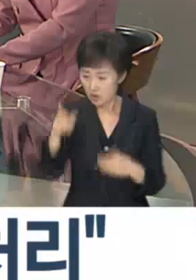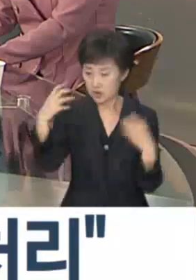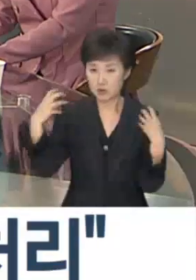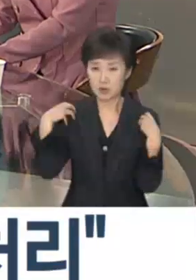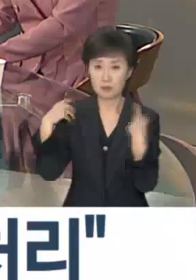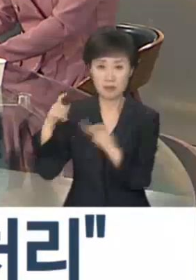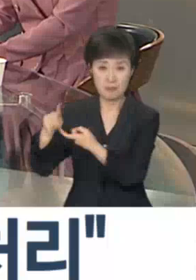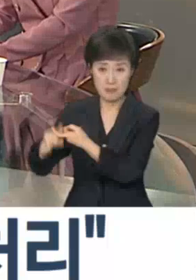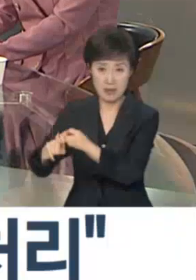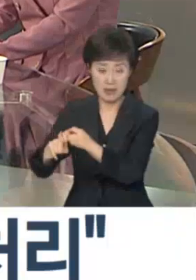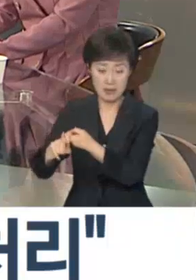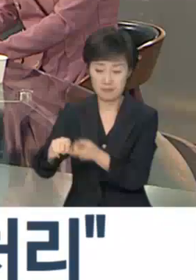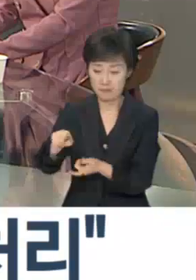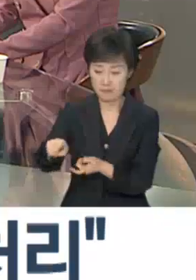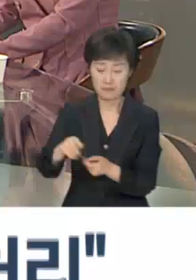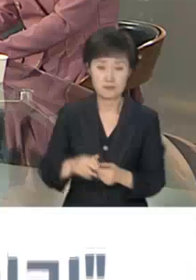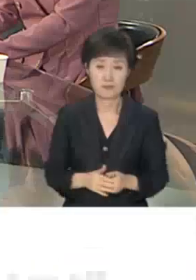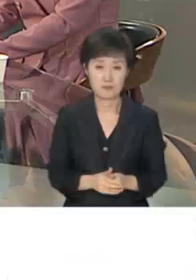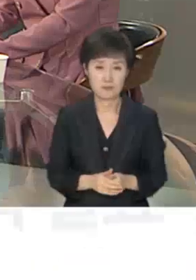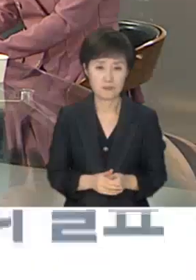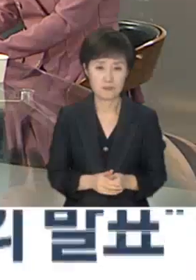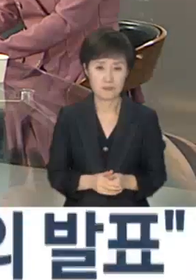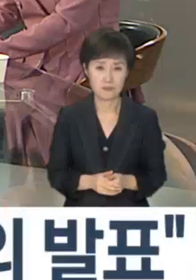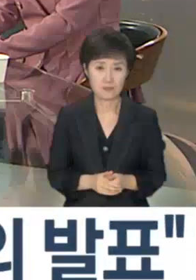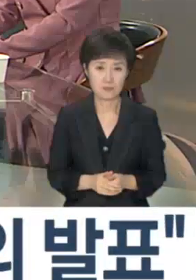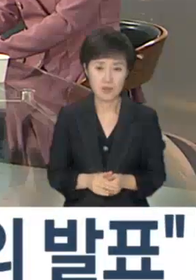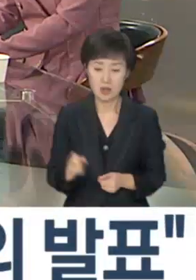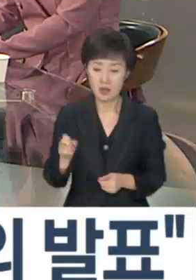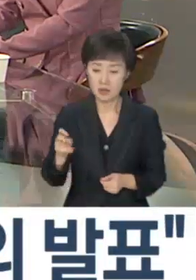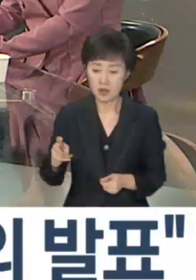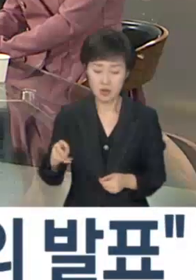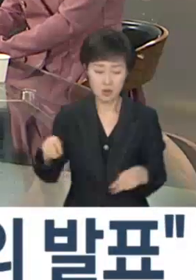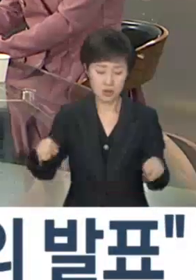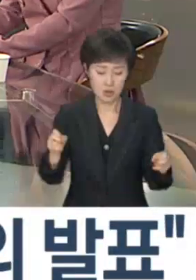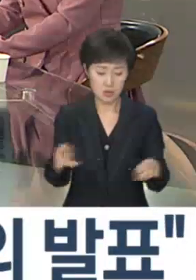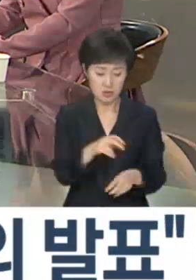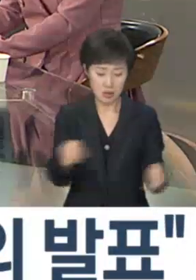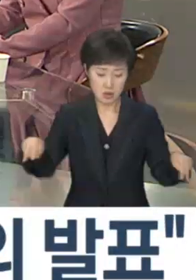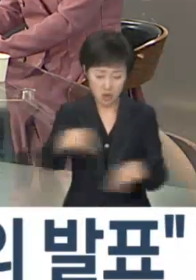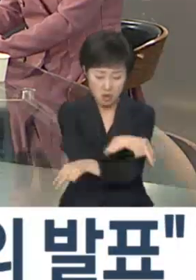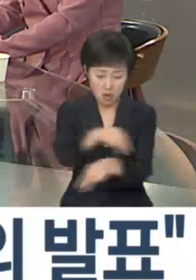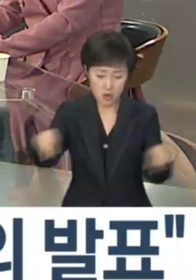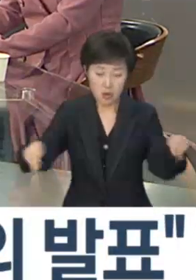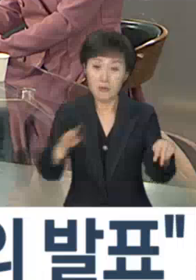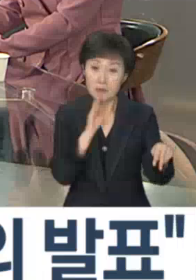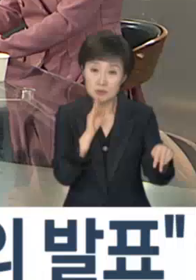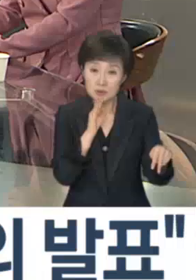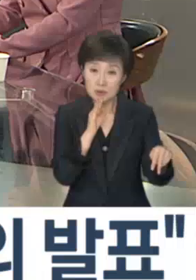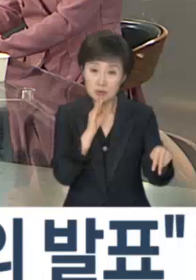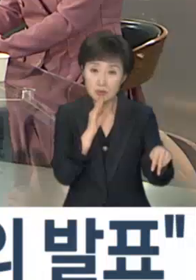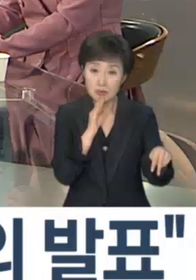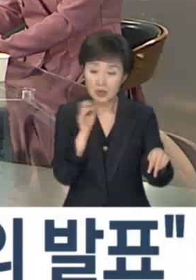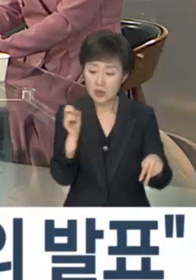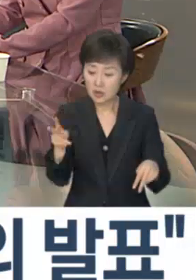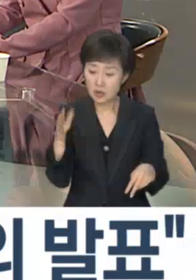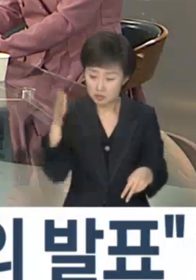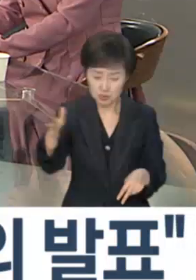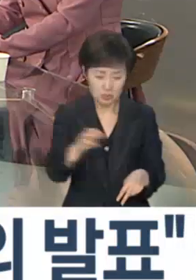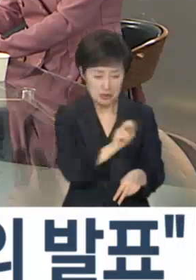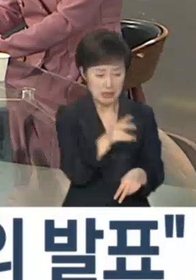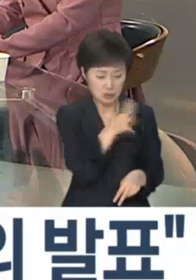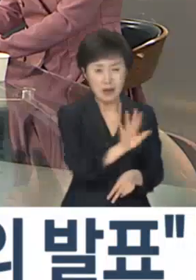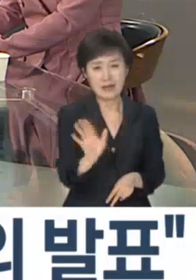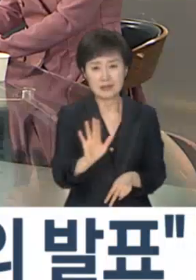그러니까 민주당, 국민의힘을 놓고 봤을 때 어떤 쪽도 여당이 될 수 있잖아요. 이게 각자 물러설 수 없는